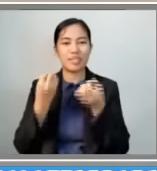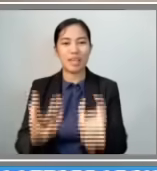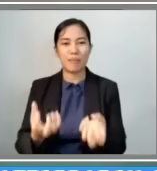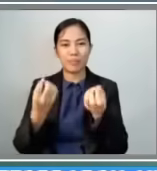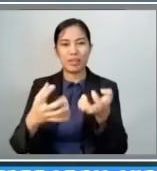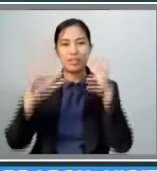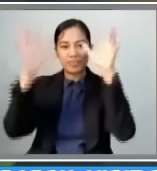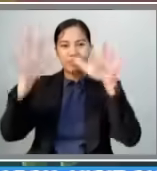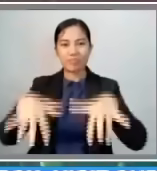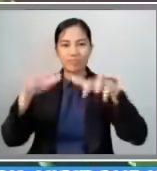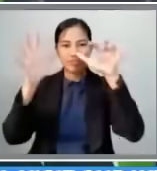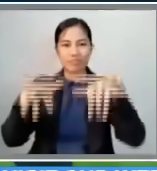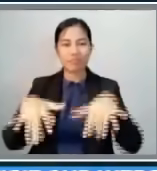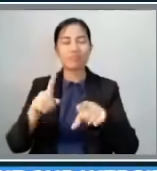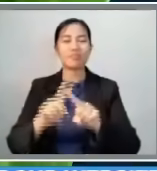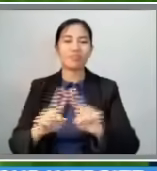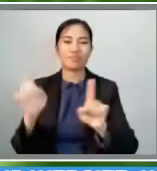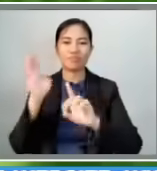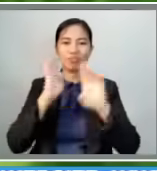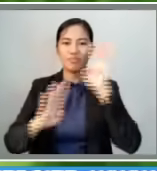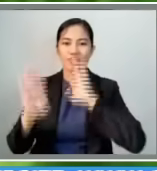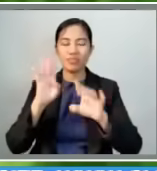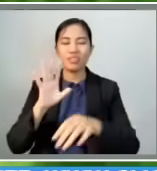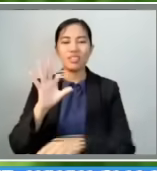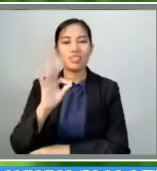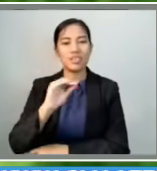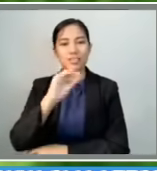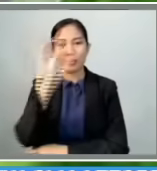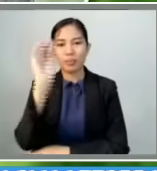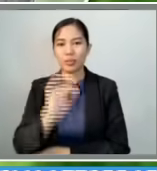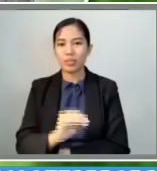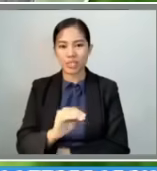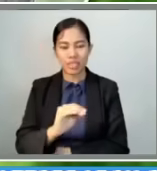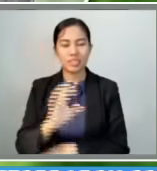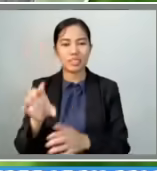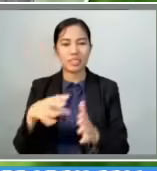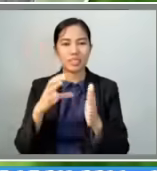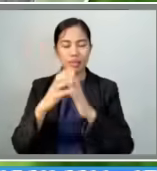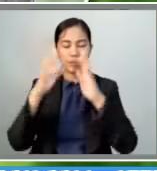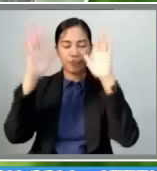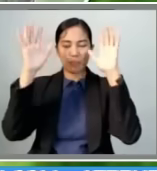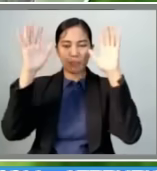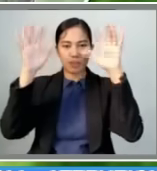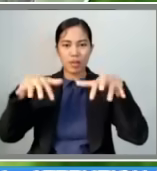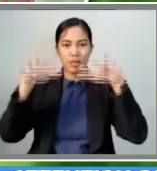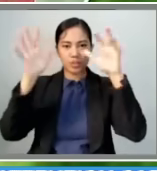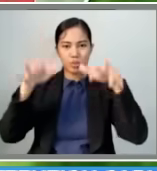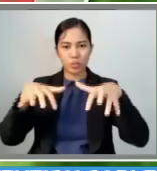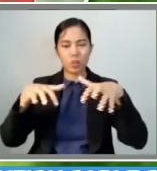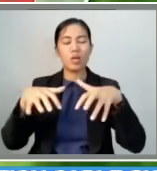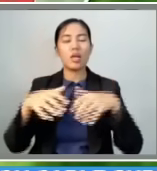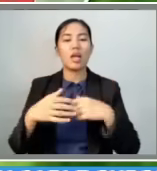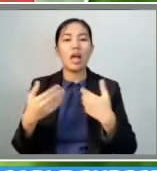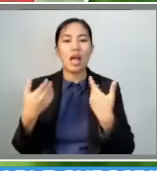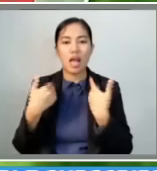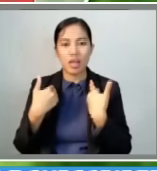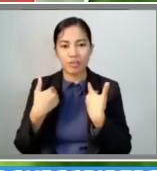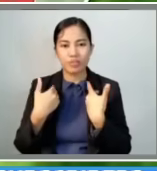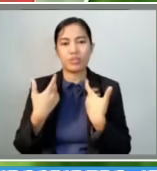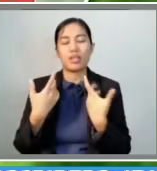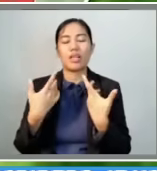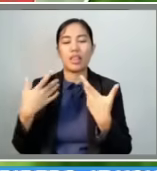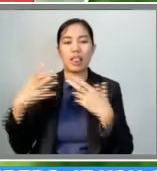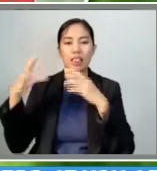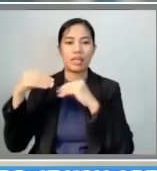problema, halos 90% ng lungsod ng Baguio ay susceptible sa landslide base sa datos ng Mines and Geosciences